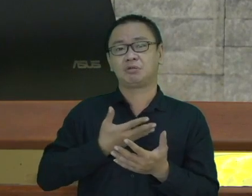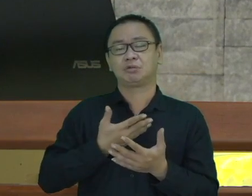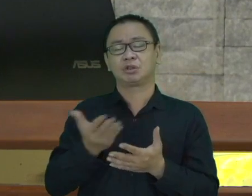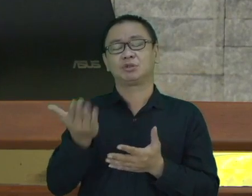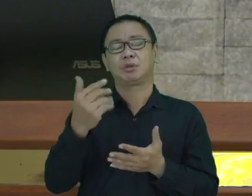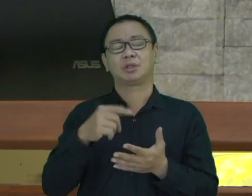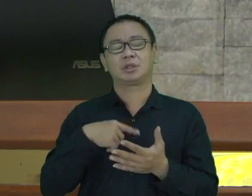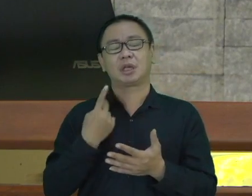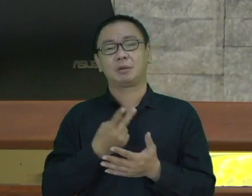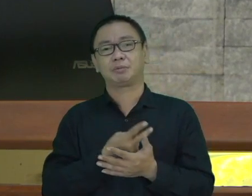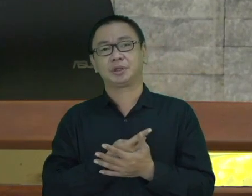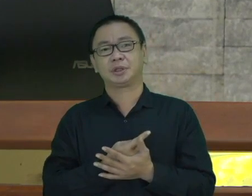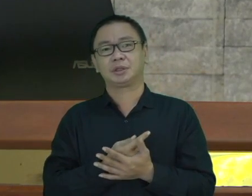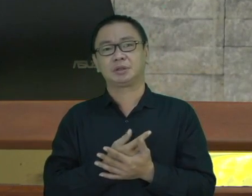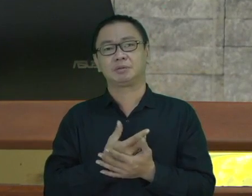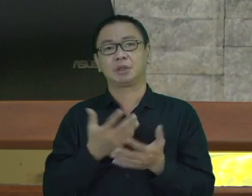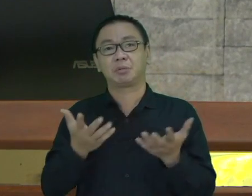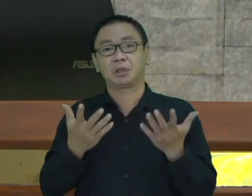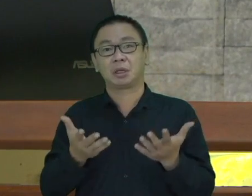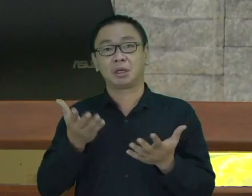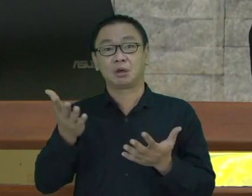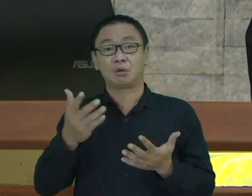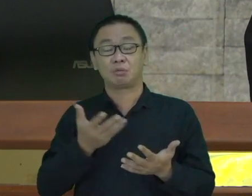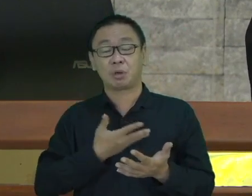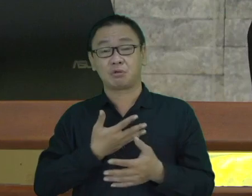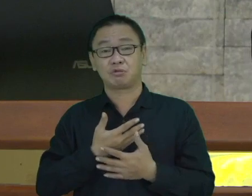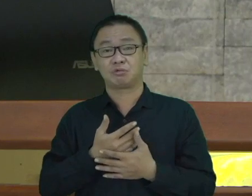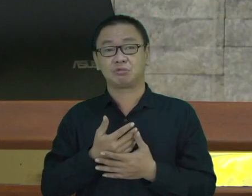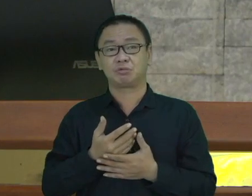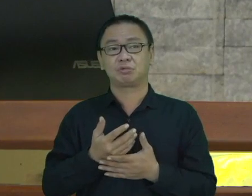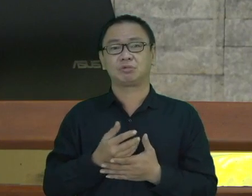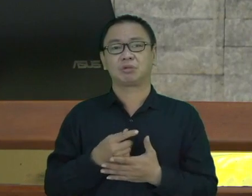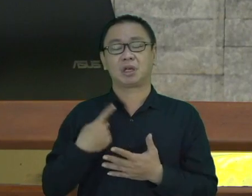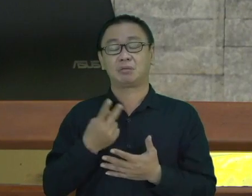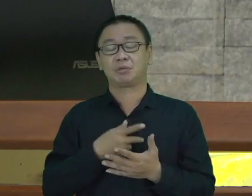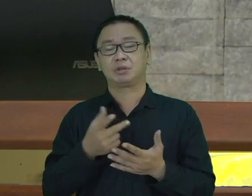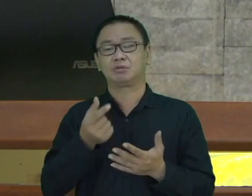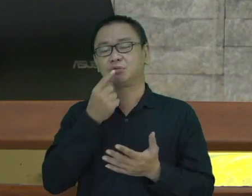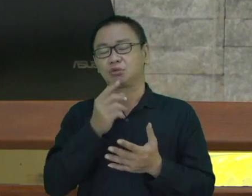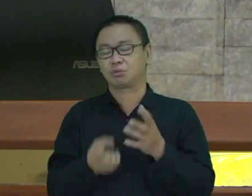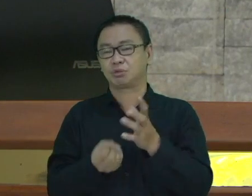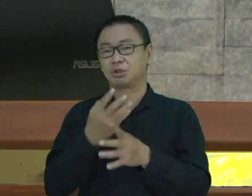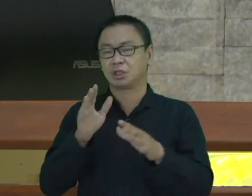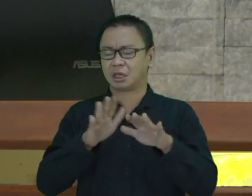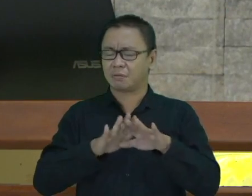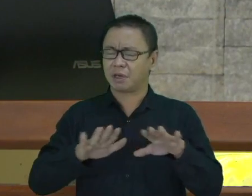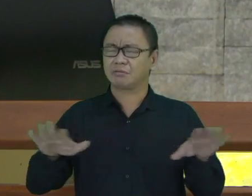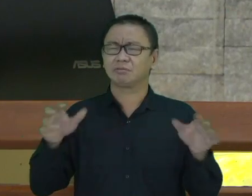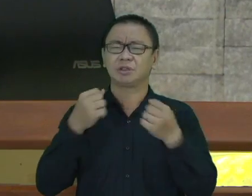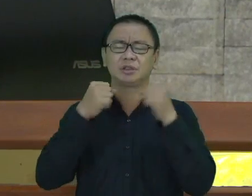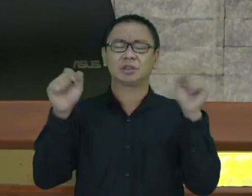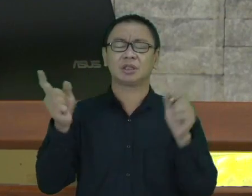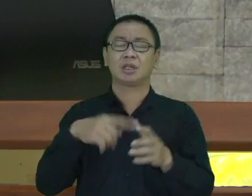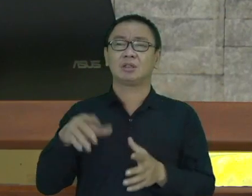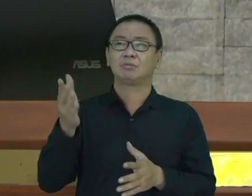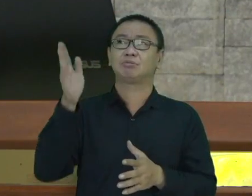Bagaimana Engkau menginginkan diri kami untuk dapat mewujudkan damai sejahtera yang daripadamu,